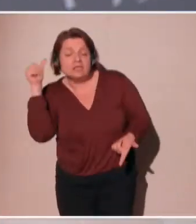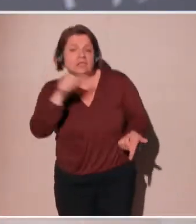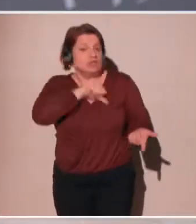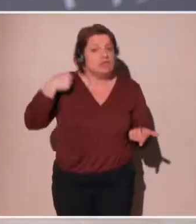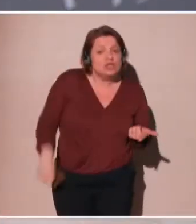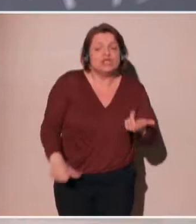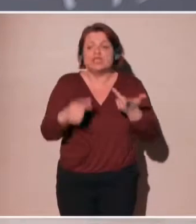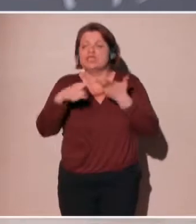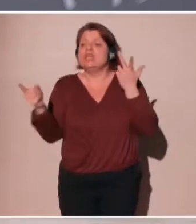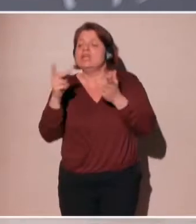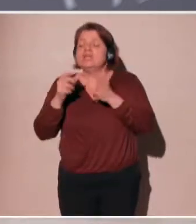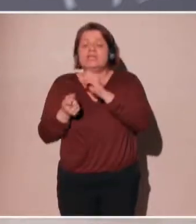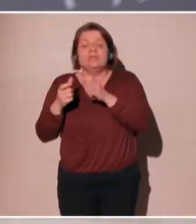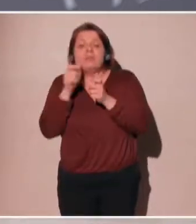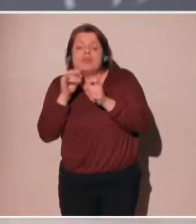technologie, l'industrie?